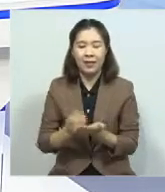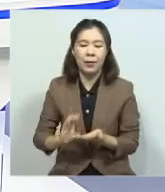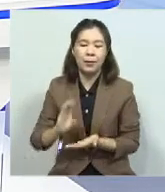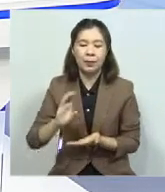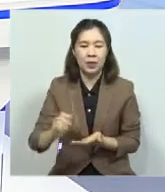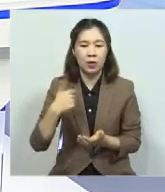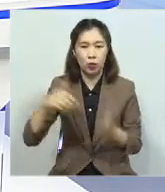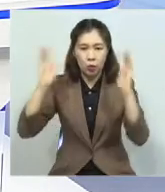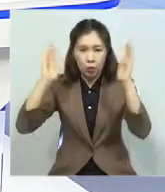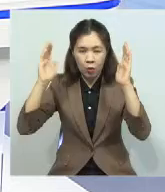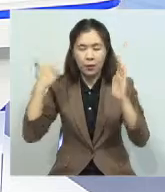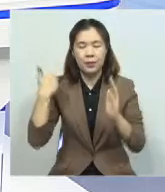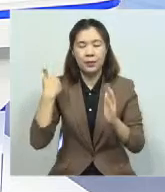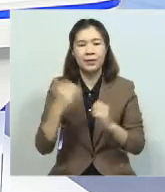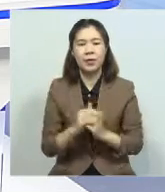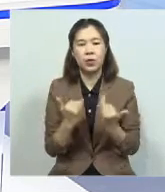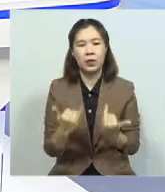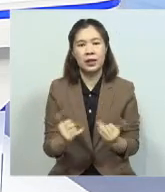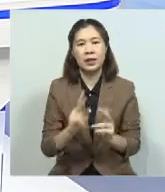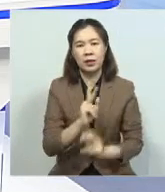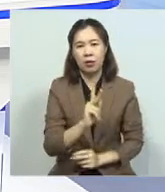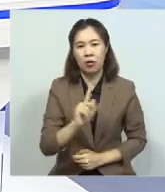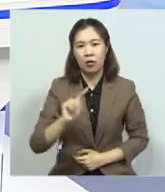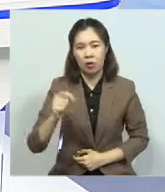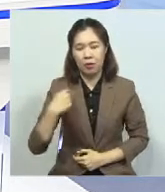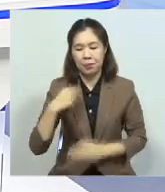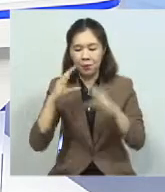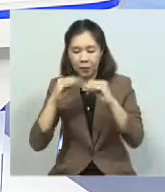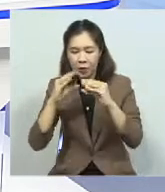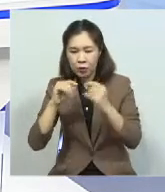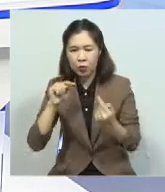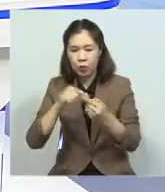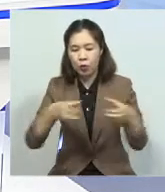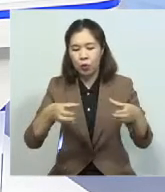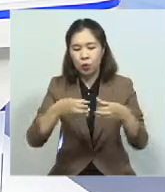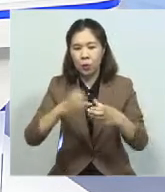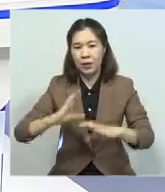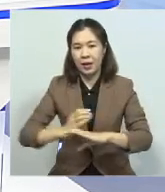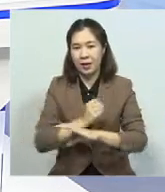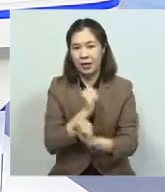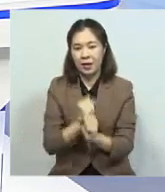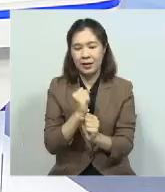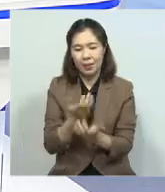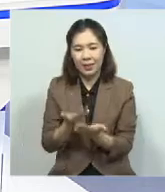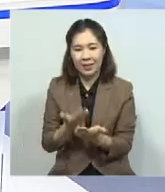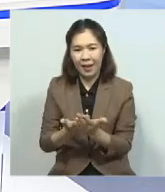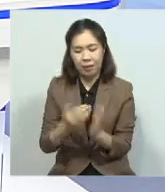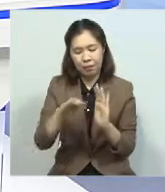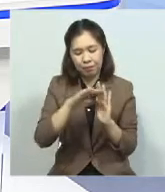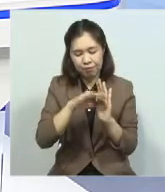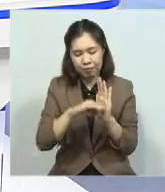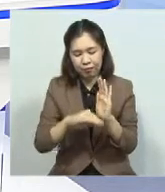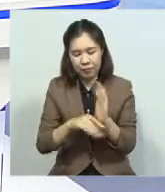ถใช้ในการหาเสียงไว้ชัดเจนค่ะวันนี้กกต.ก็มีการจัดประชุมชี้แจงพรรคการเมืองเกี่ยวกับการจัดทำบัญชีค่าใช้จ่ายใน